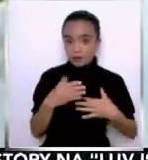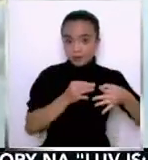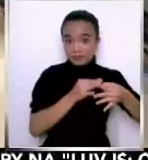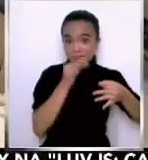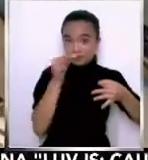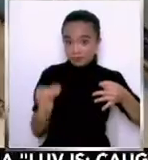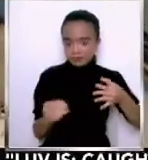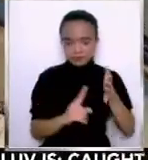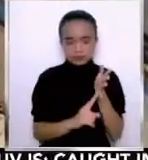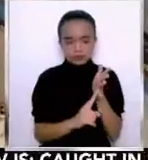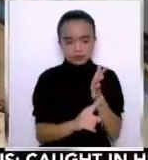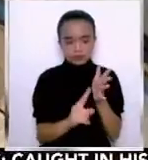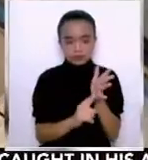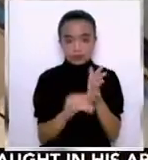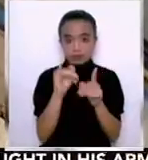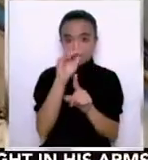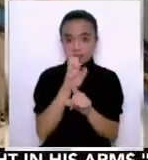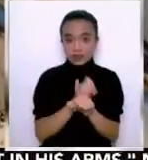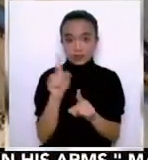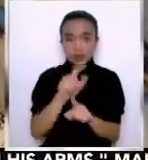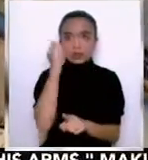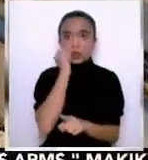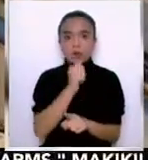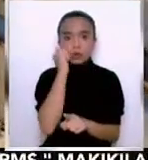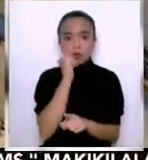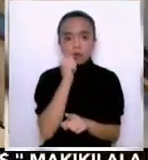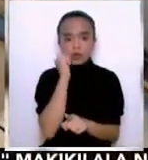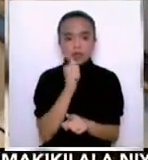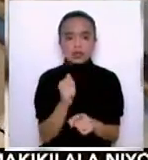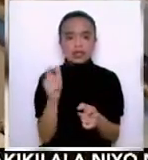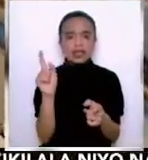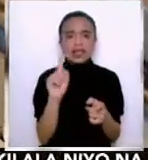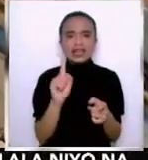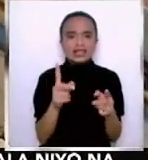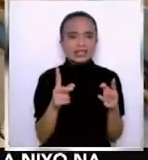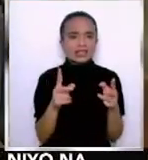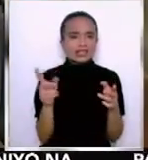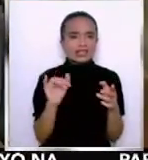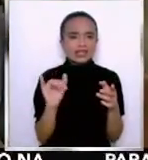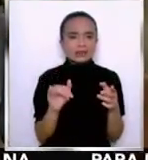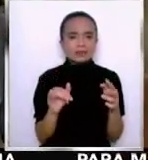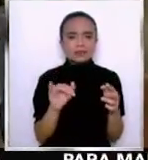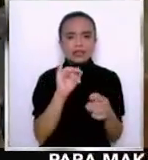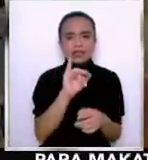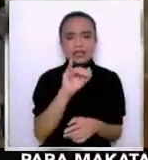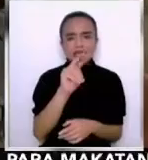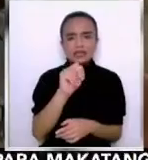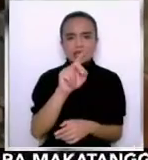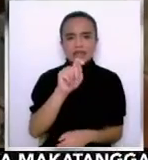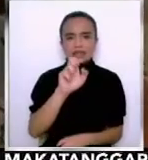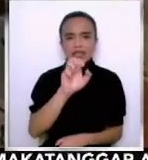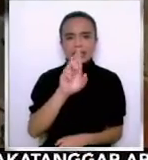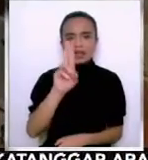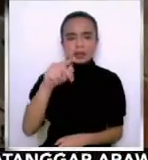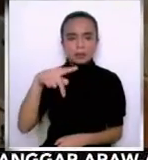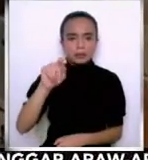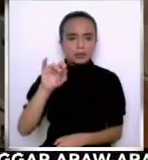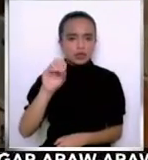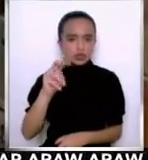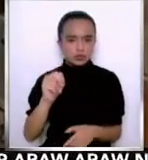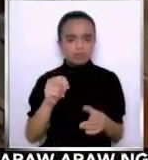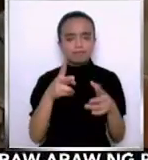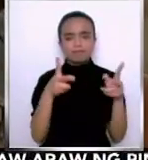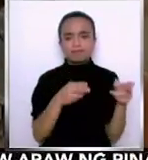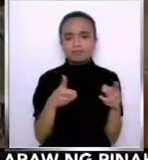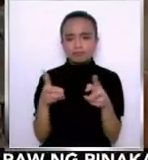ng Hunyo ang arawang water service interruption ng Maynila sa kanilang lugar. Yung 30 gusto, yeah.